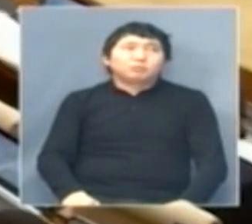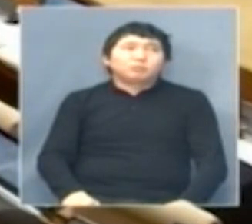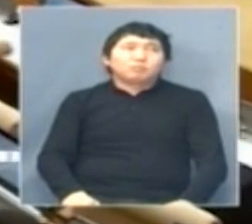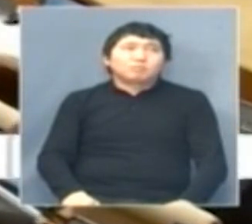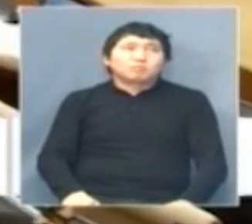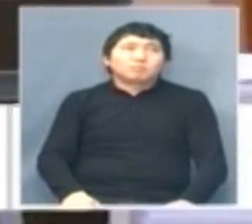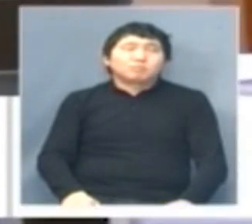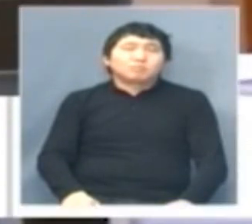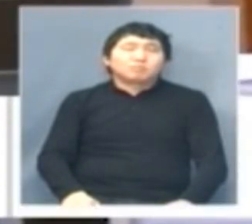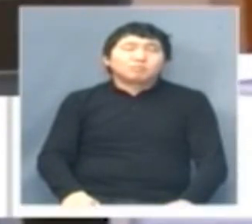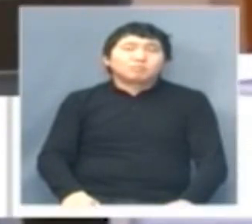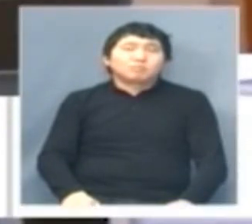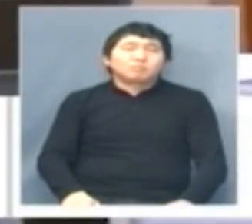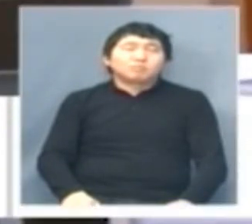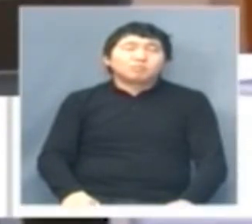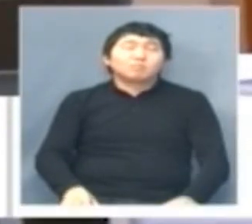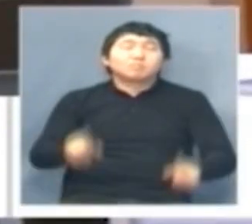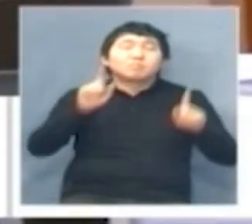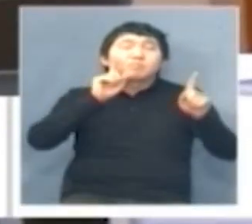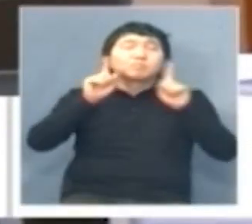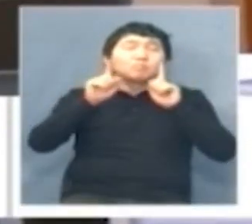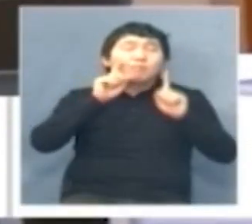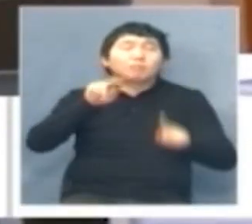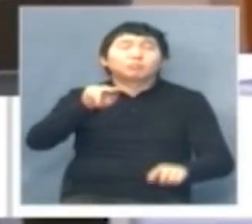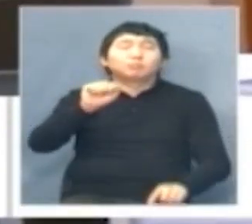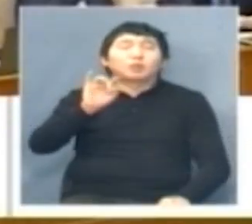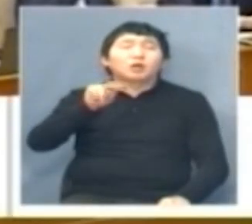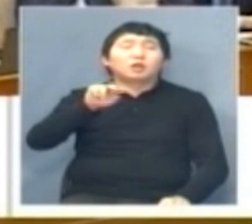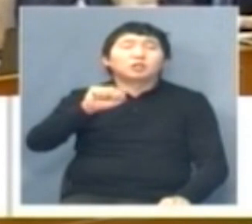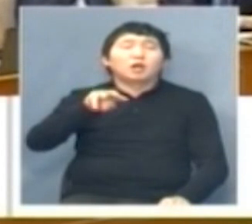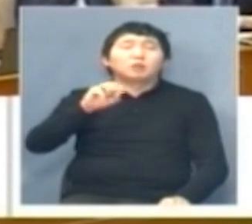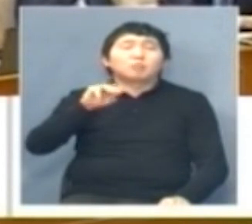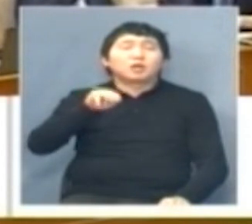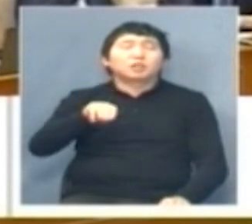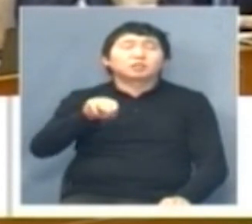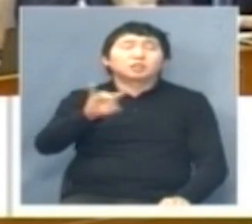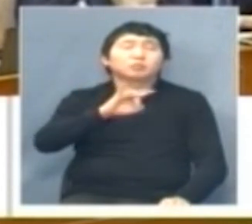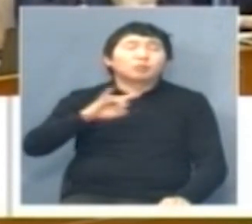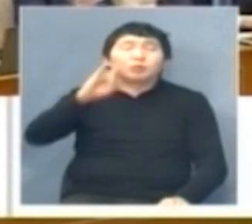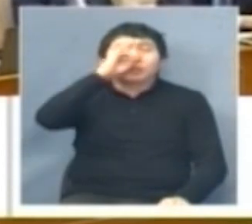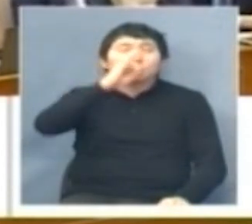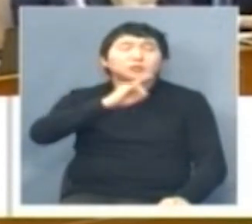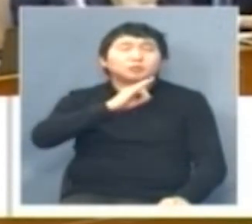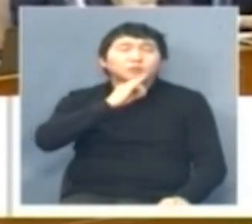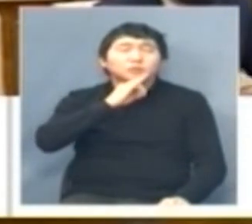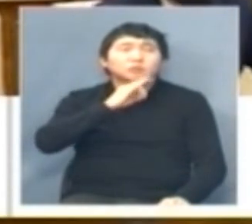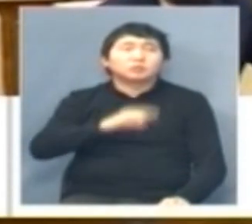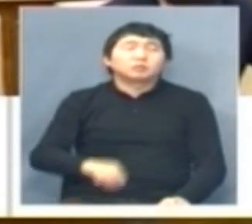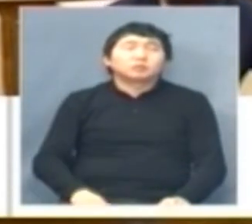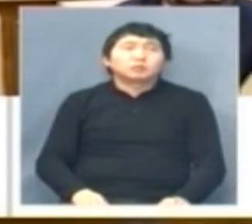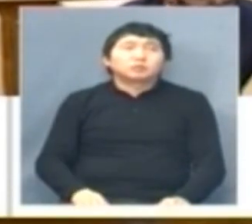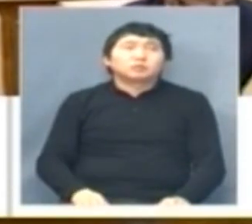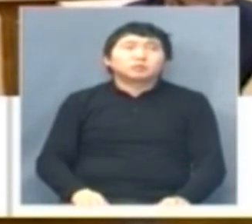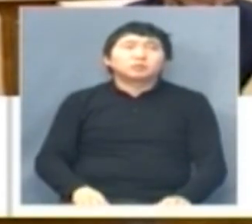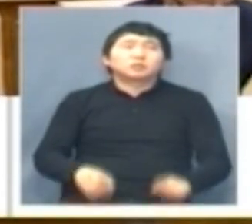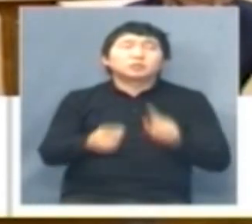На пленарном заседании Мажилиса парламента Республики Казахстан под председательством Нурлана Нигматуллина депутаты одобрили во втором чтении поправки в